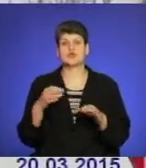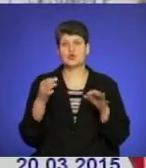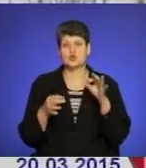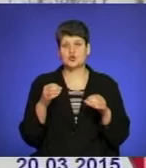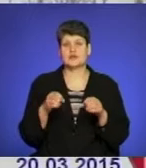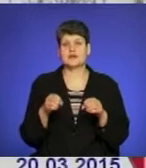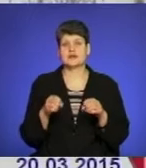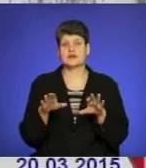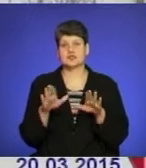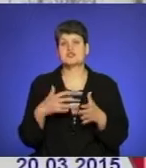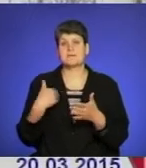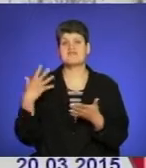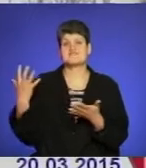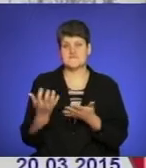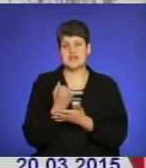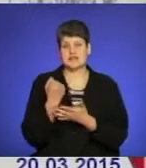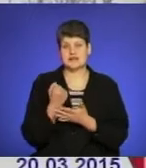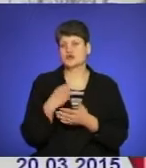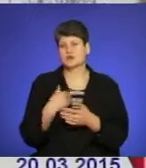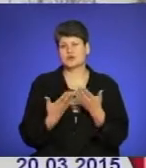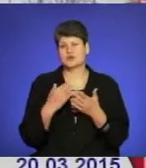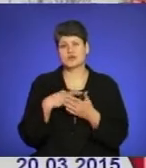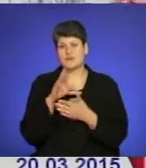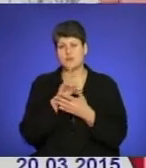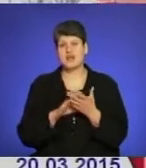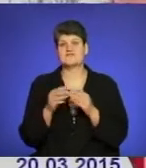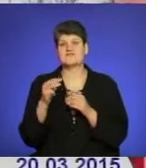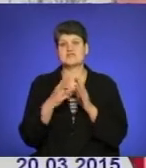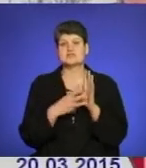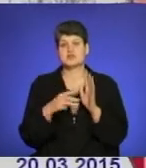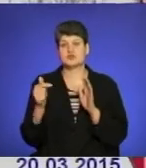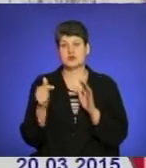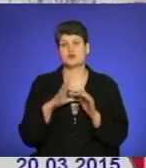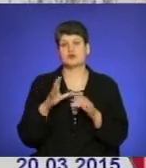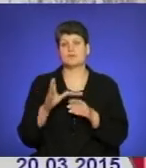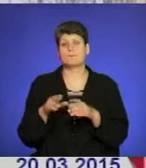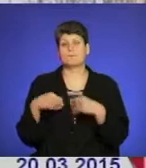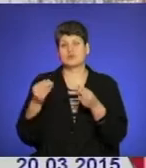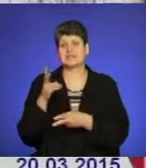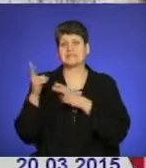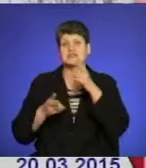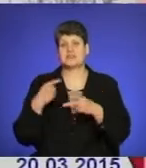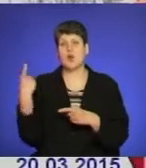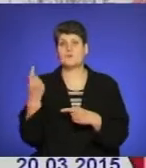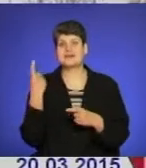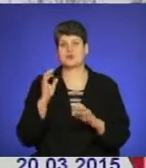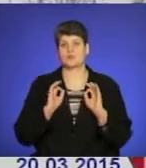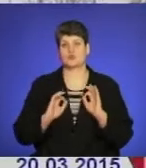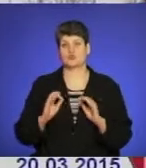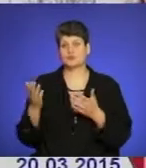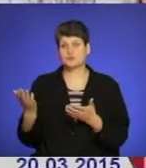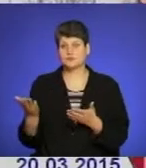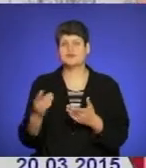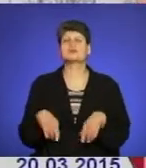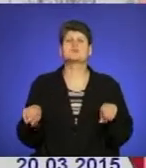рішення, суд ми виграли, якщо не помиляюся, 18 грудня. Була подана апеляція вже від обласної прокуратури по